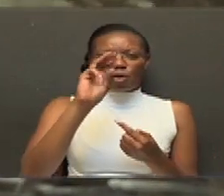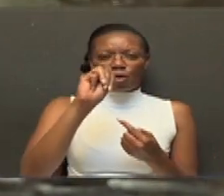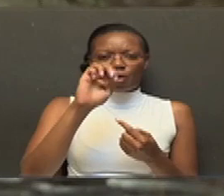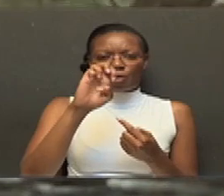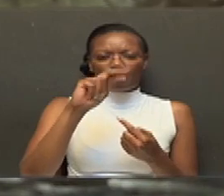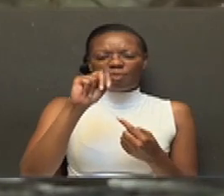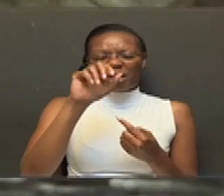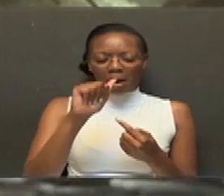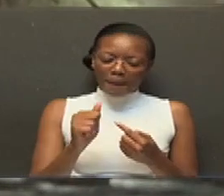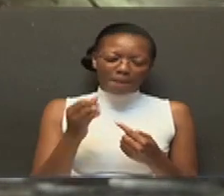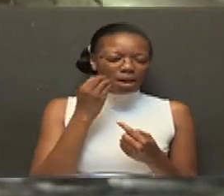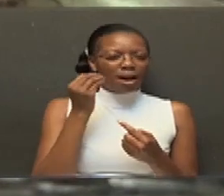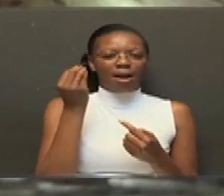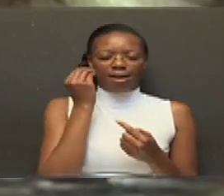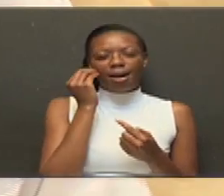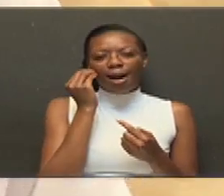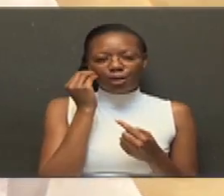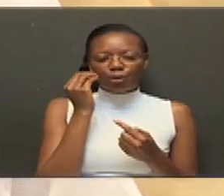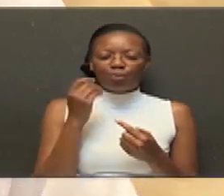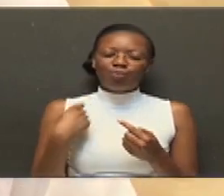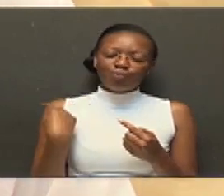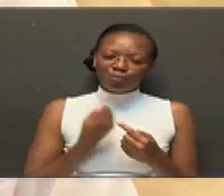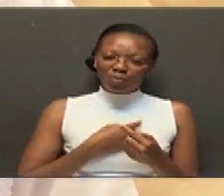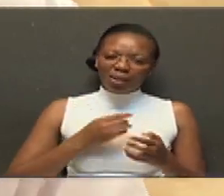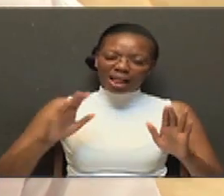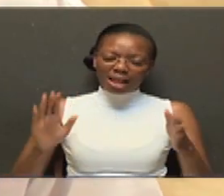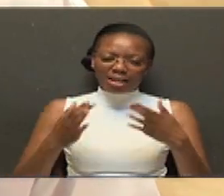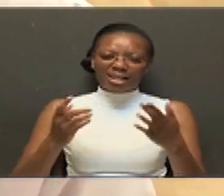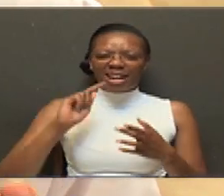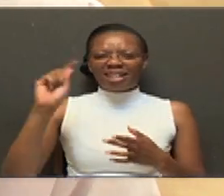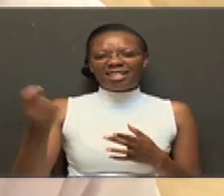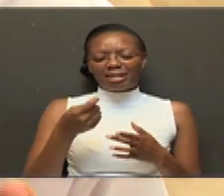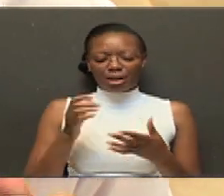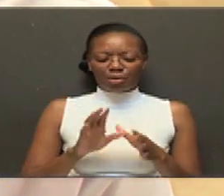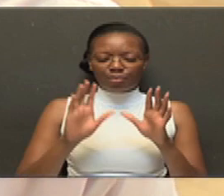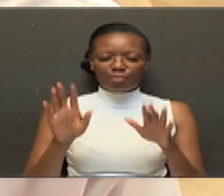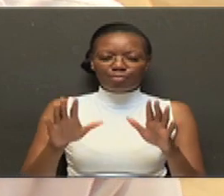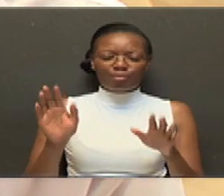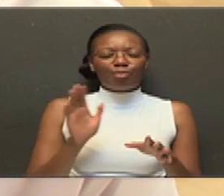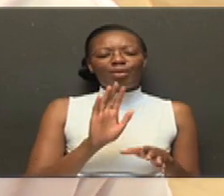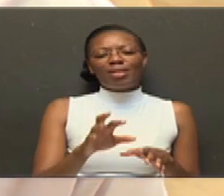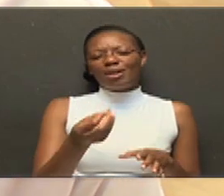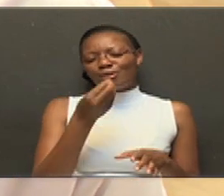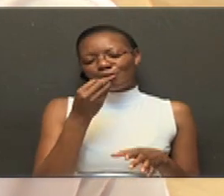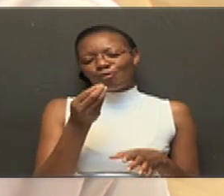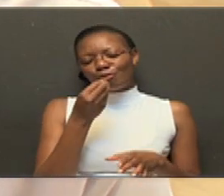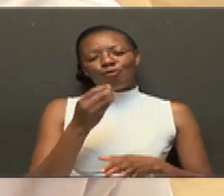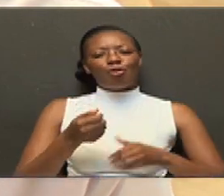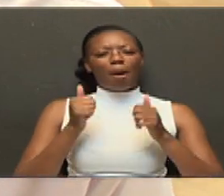omena na kuwatumia kama kitoweo. Ningependa Wakenya wajue kwamba cricket ni chakula na ni chakula